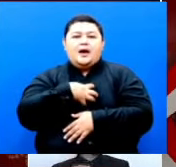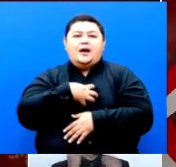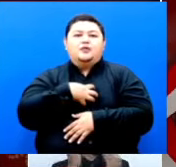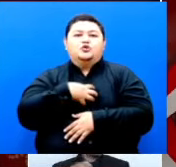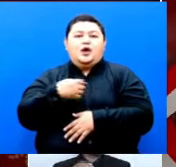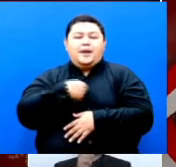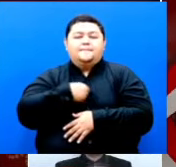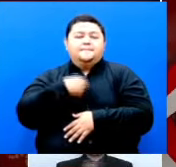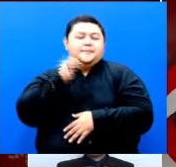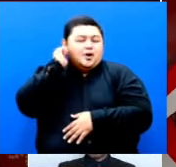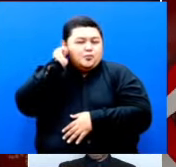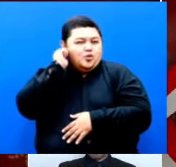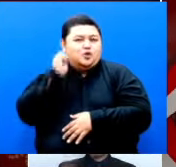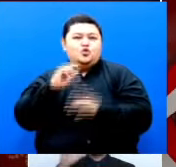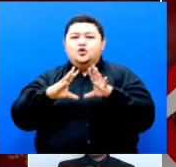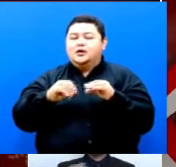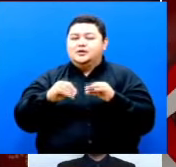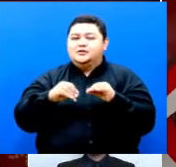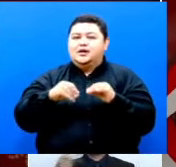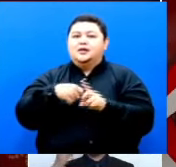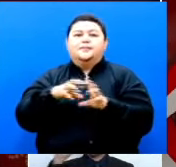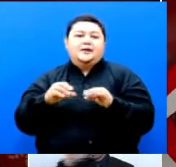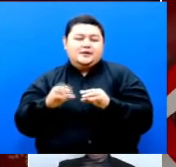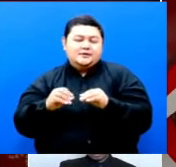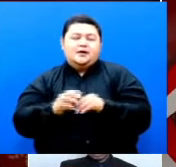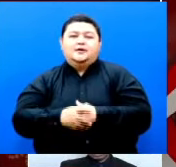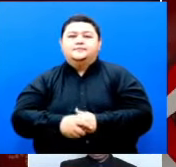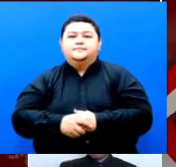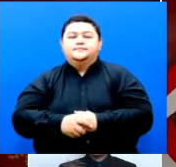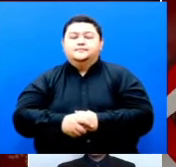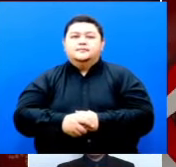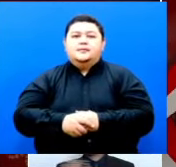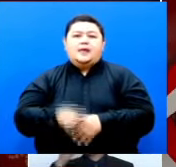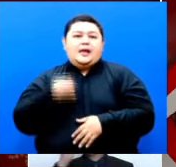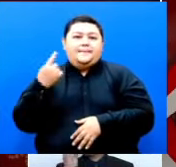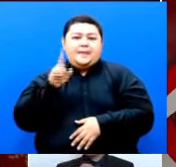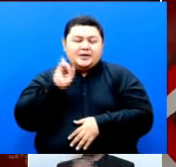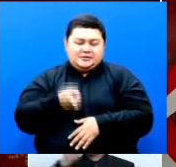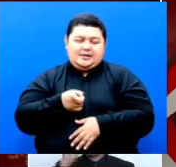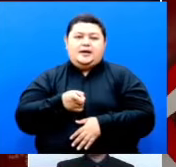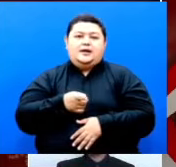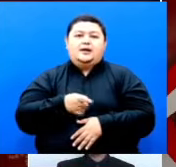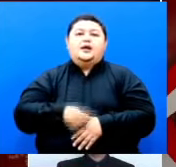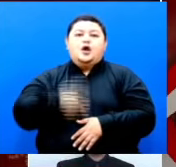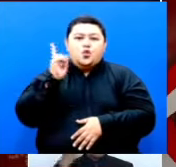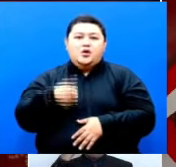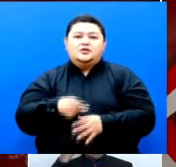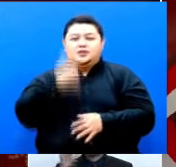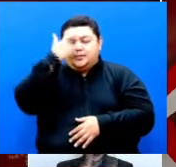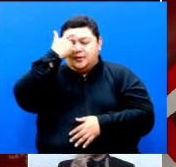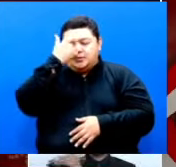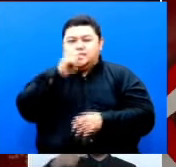perempuanterpenuhi baikdalampekerjaanmaupunkehidupansehari-hari.Kamimemastikan pendidikanwajib12tahun